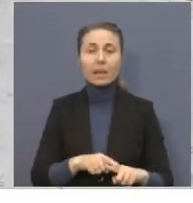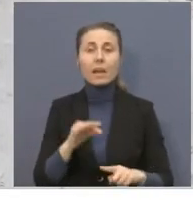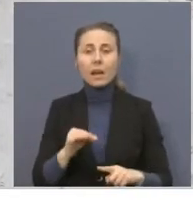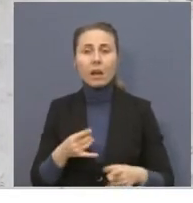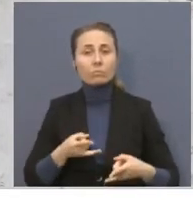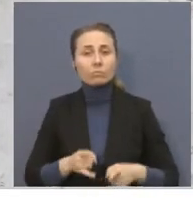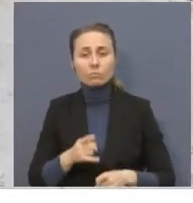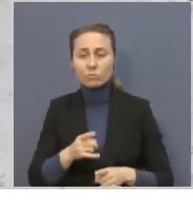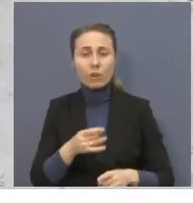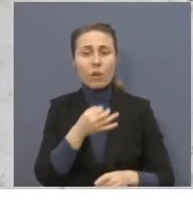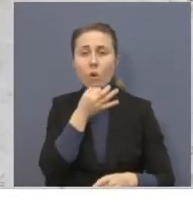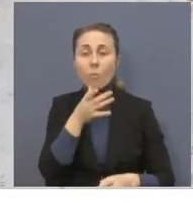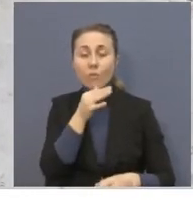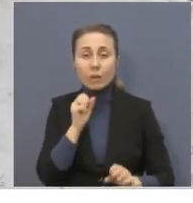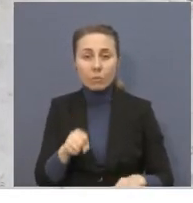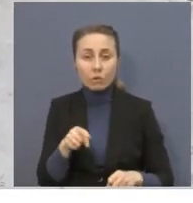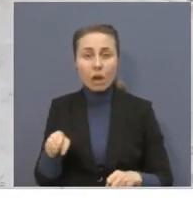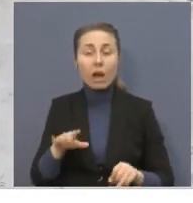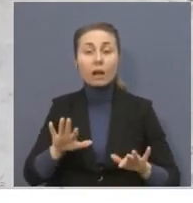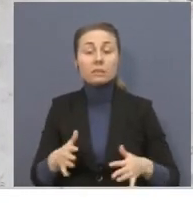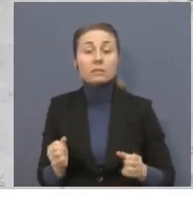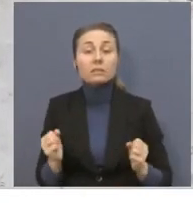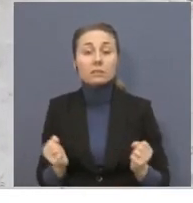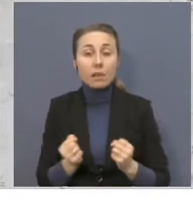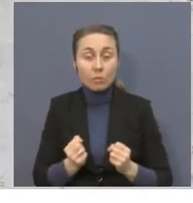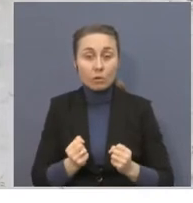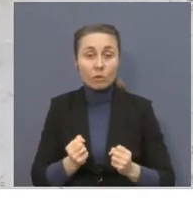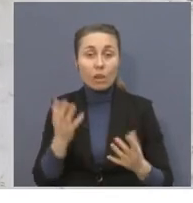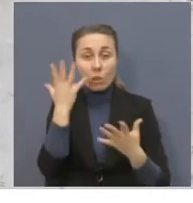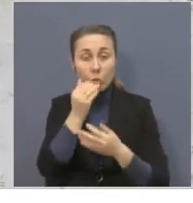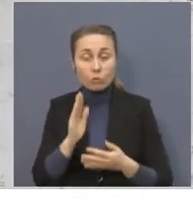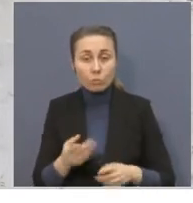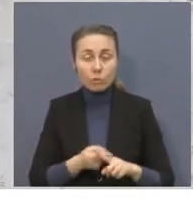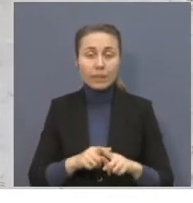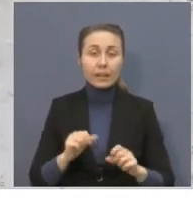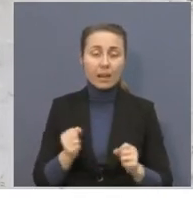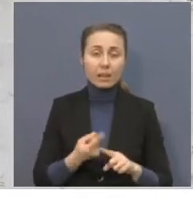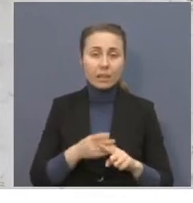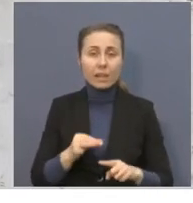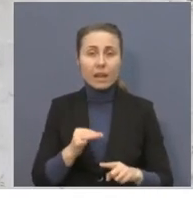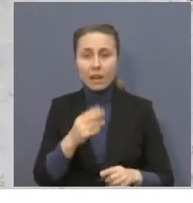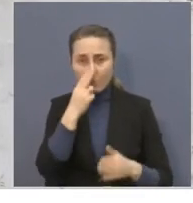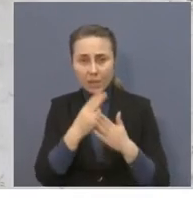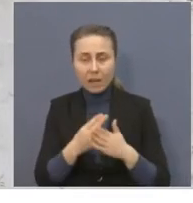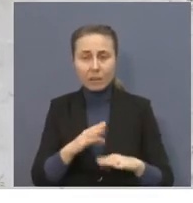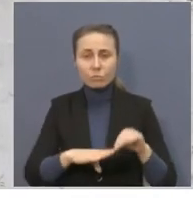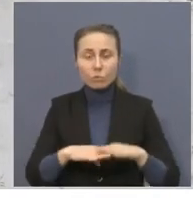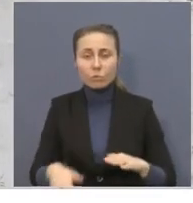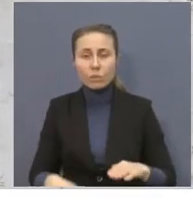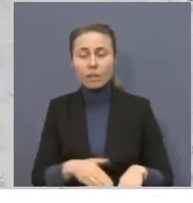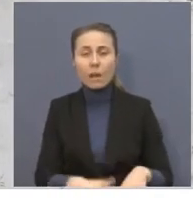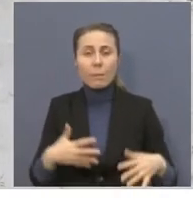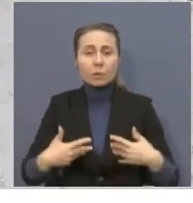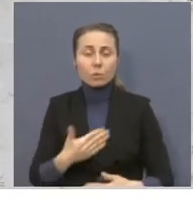могут ожеребиться. На жеребятах могут отразиться последствия ночных морозов и похолоданий, скажется в виде обморожения. При